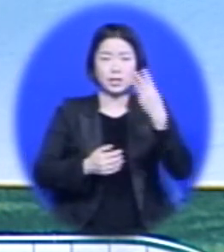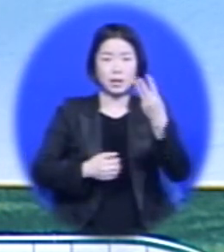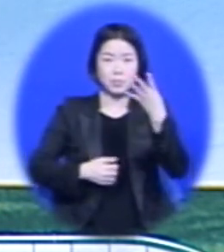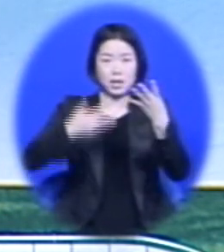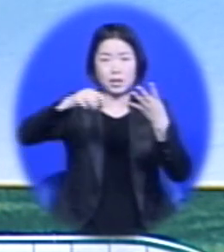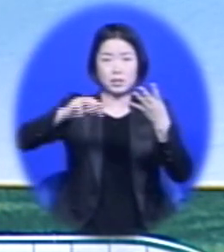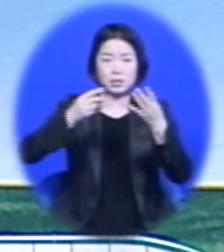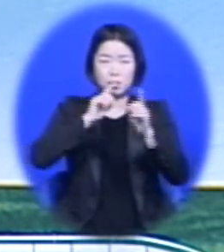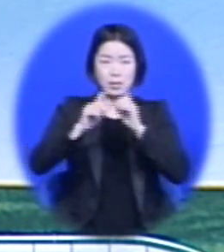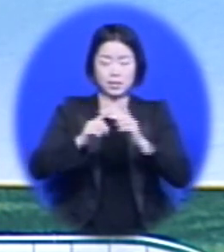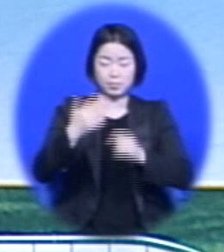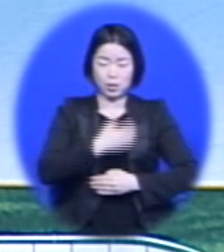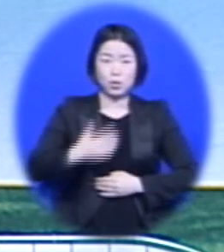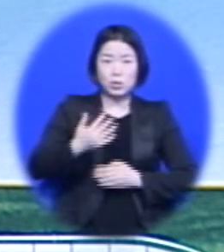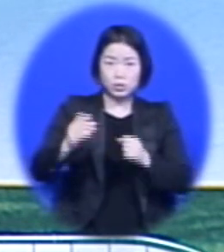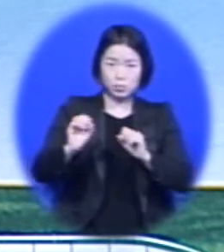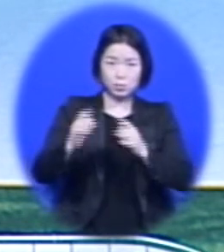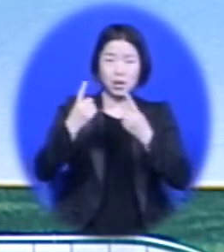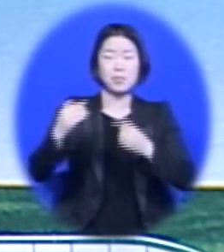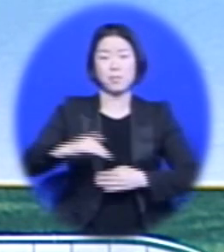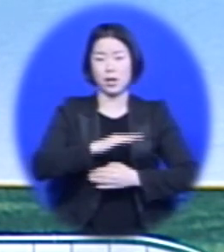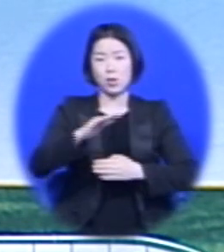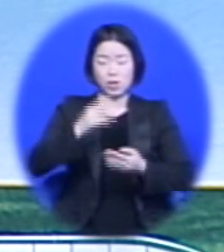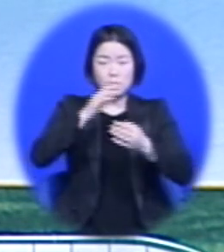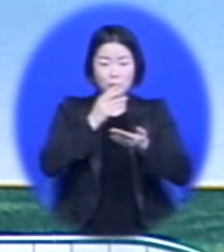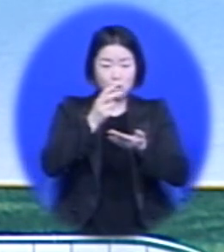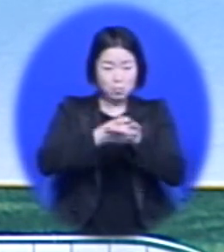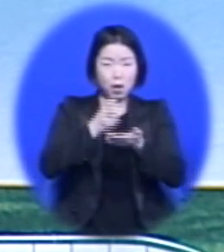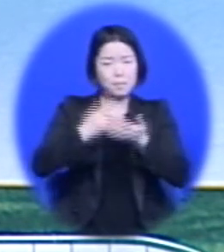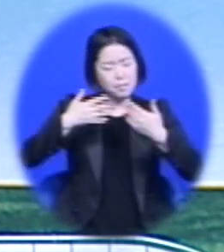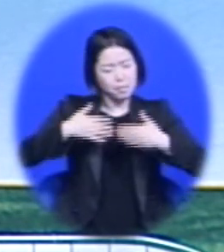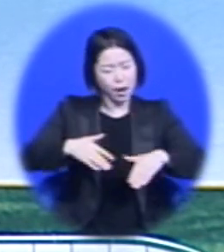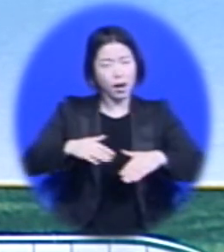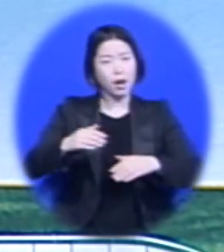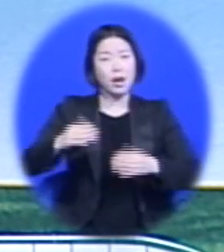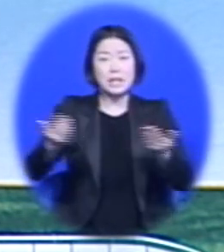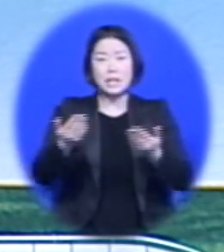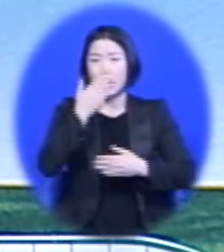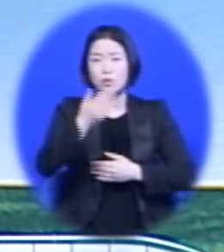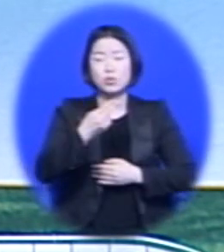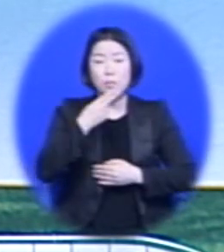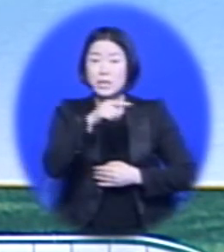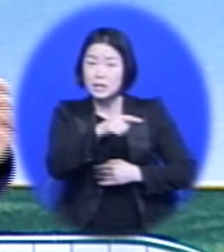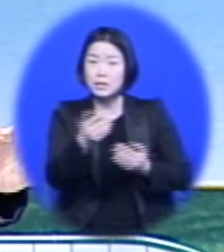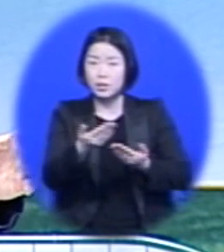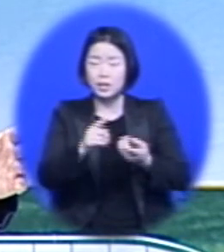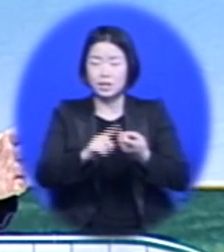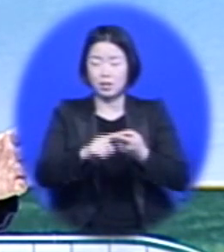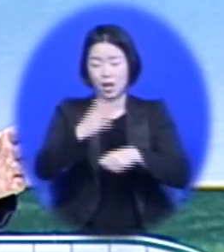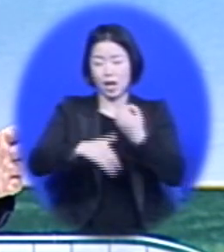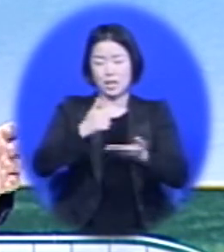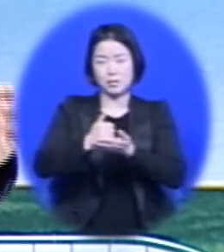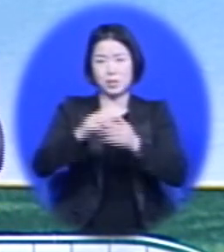말씀에 육신으로 말미암아 율법이 미약해져서 해낼 수 없었던 그 일을 하나님께서